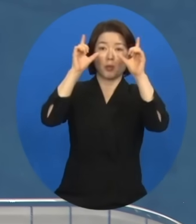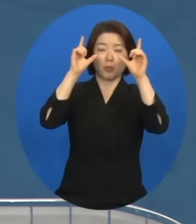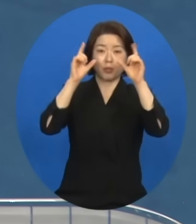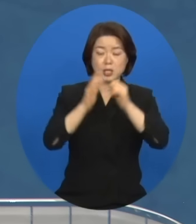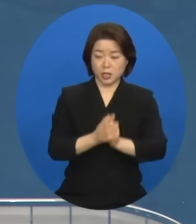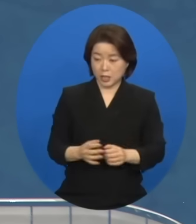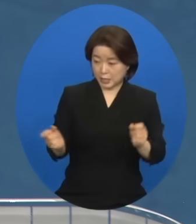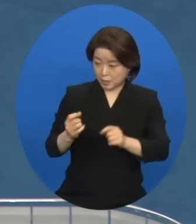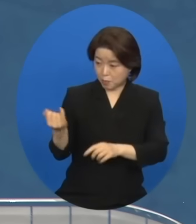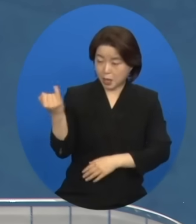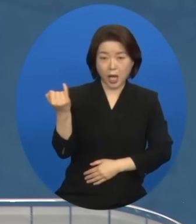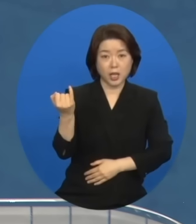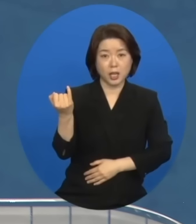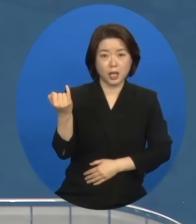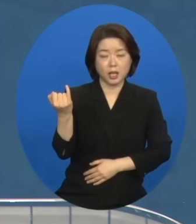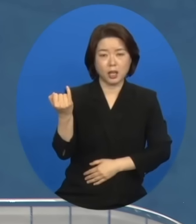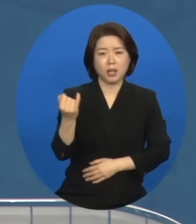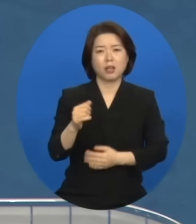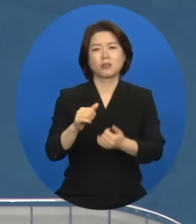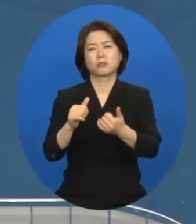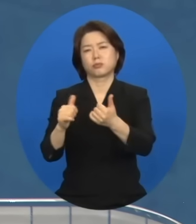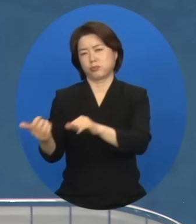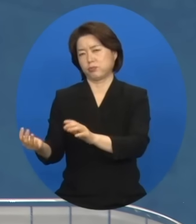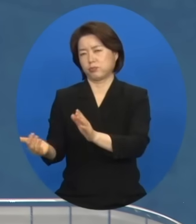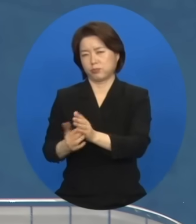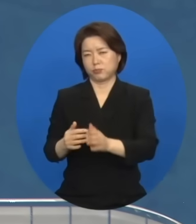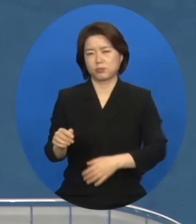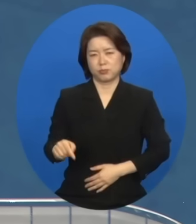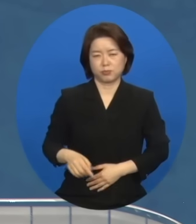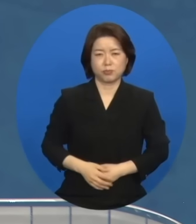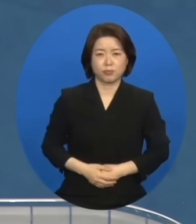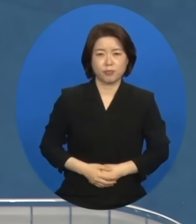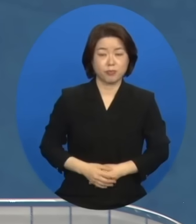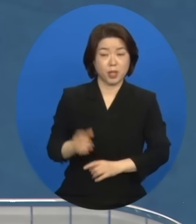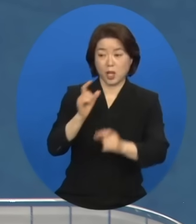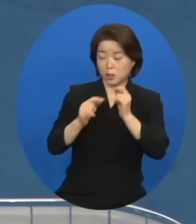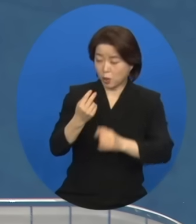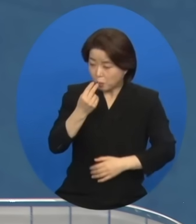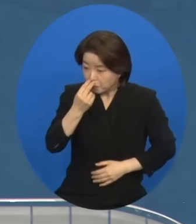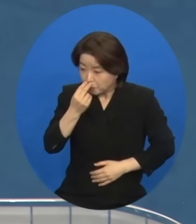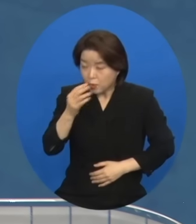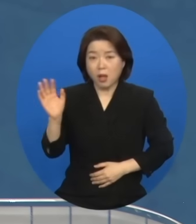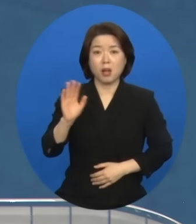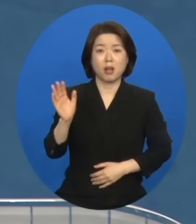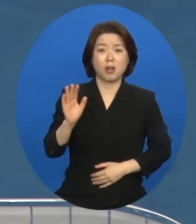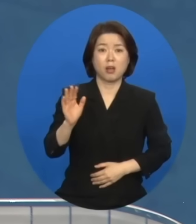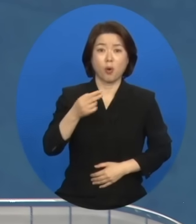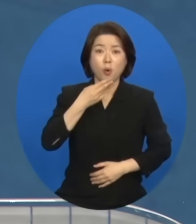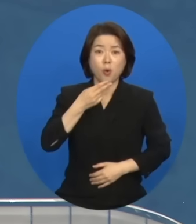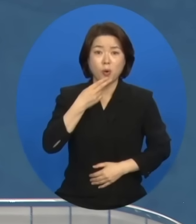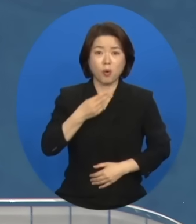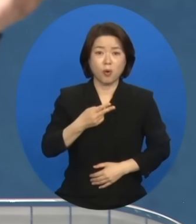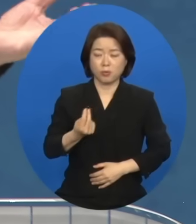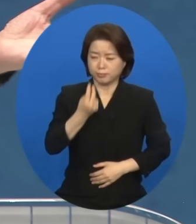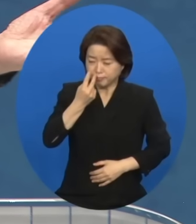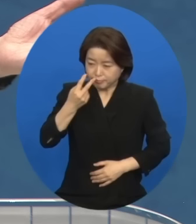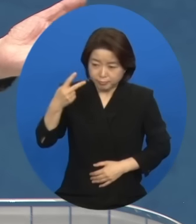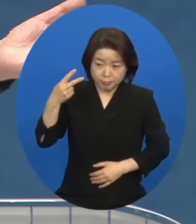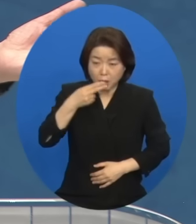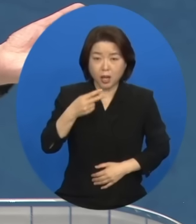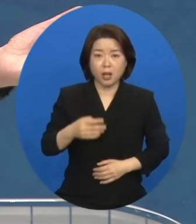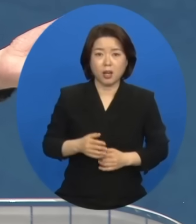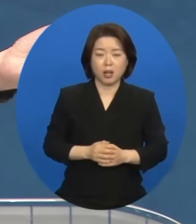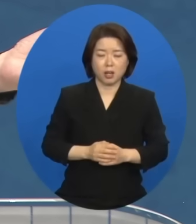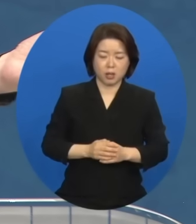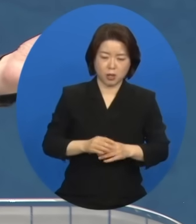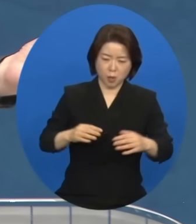옆에 아내는 숨이 끊어졌어요. 더 이상 숨을 쉬지 않아요. 정말 끔찍한